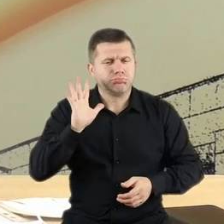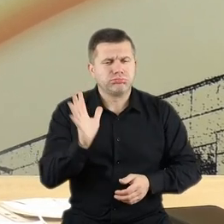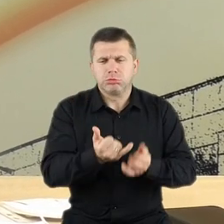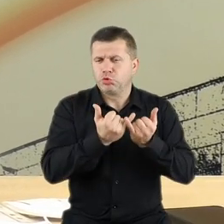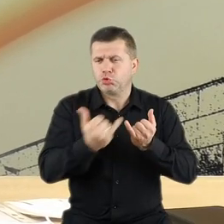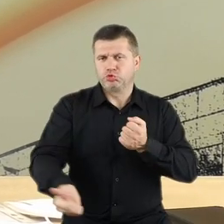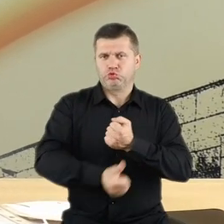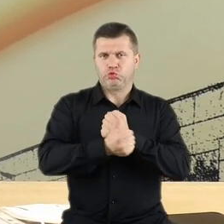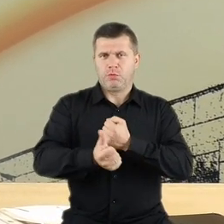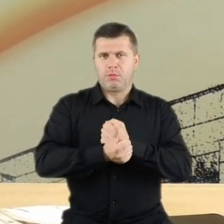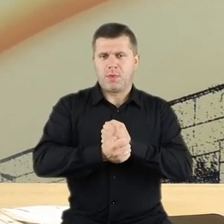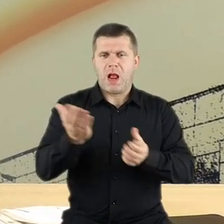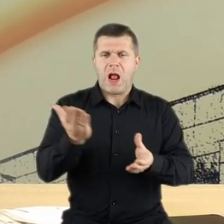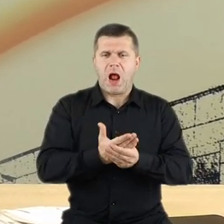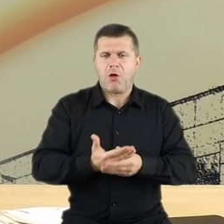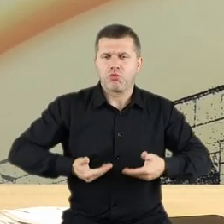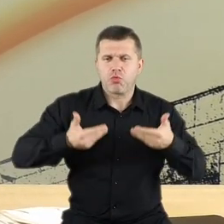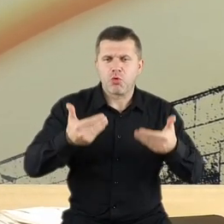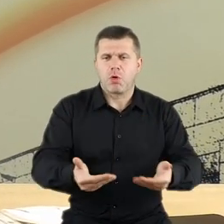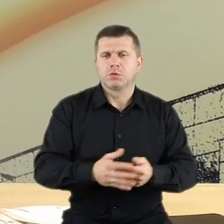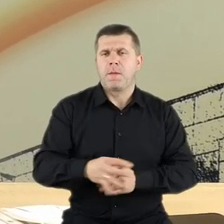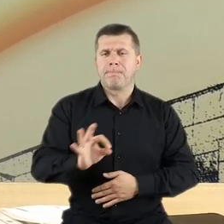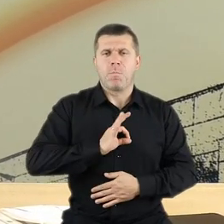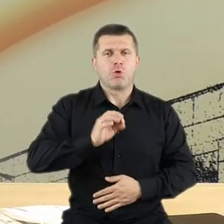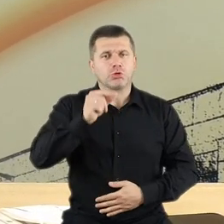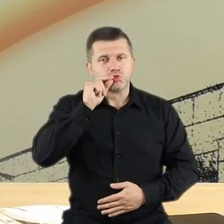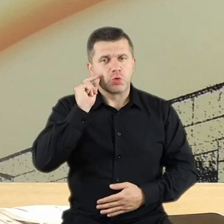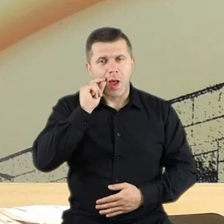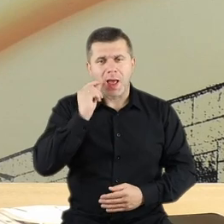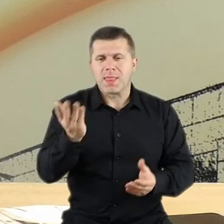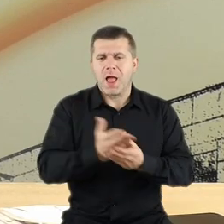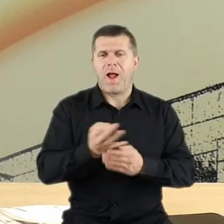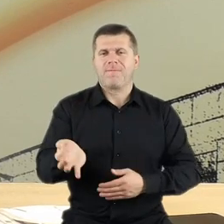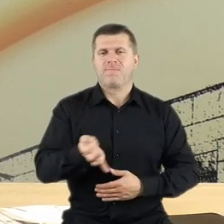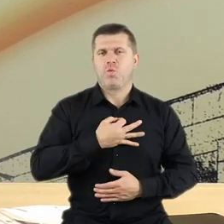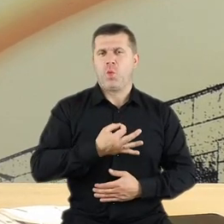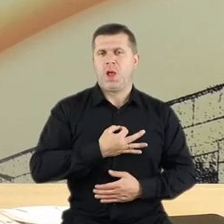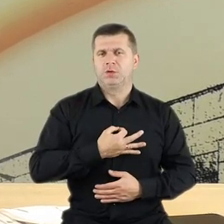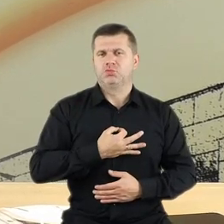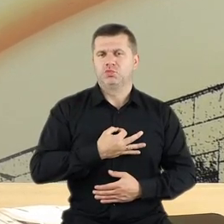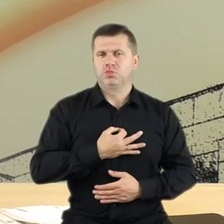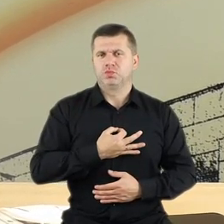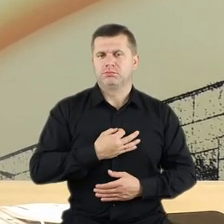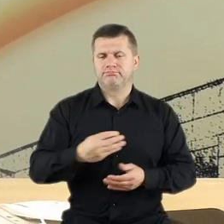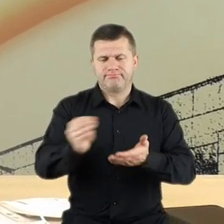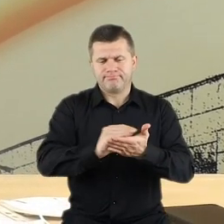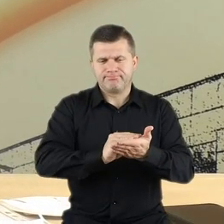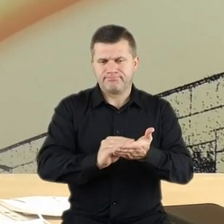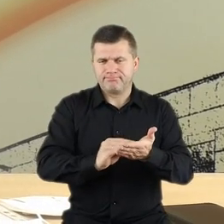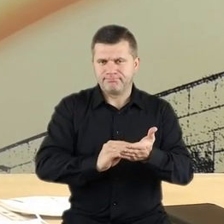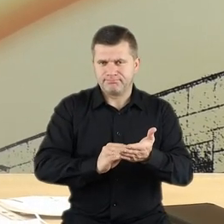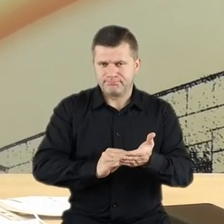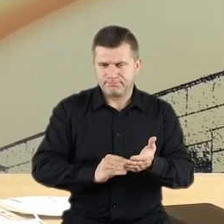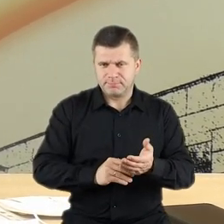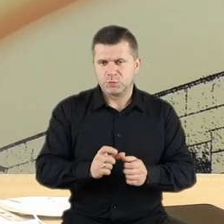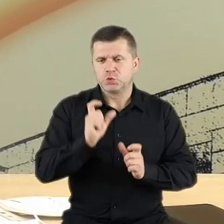akty urodzenia mojego dziadka akty własności pisane cyrylicą nawet co